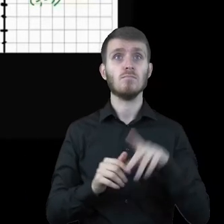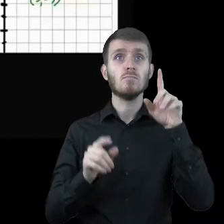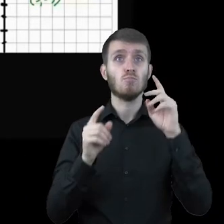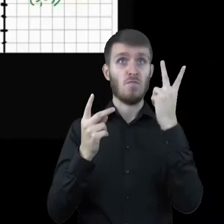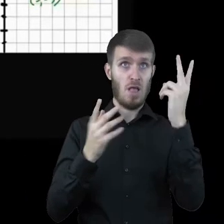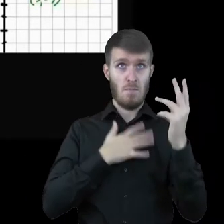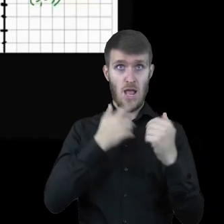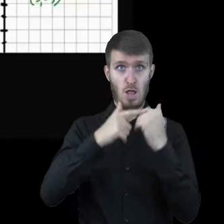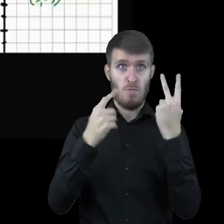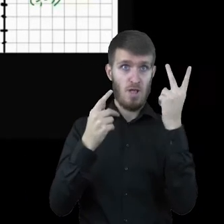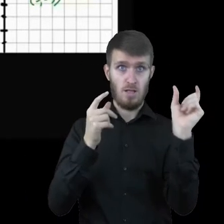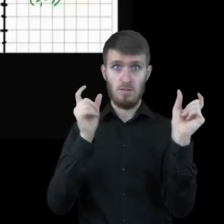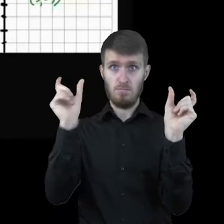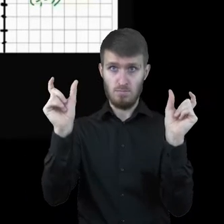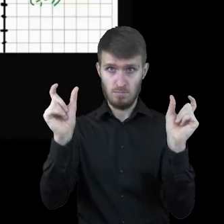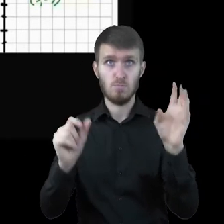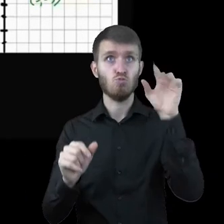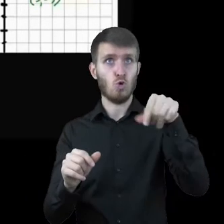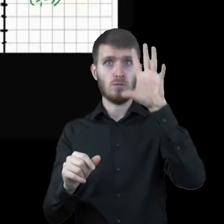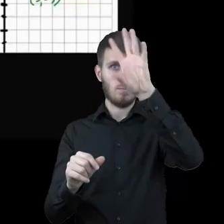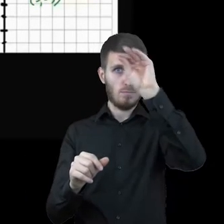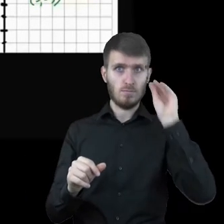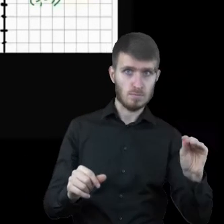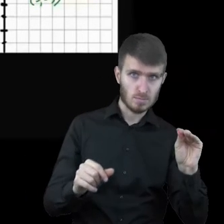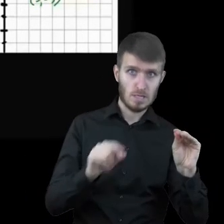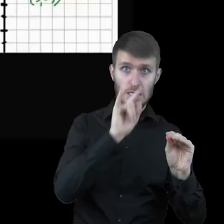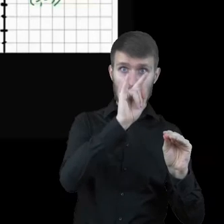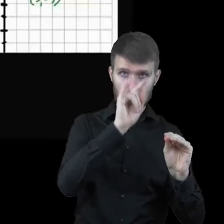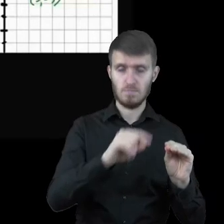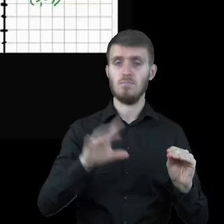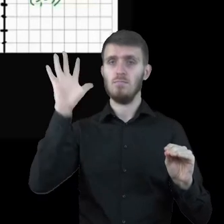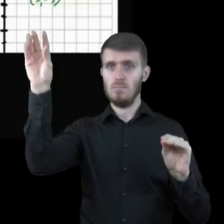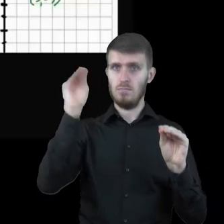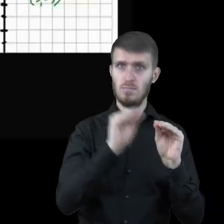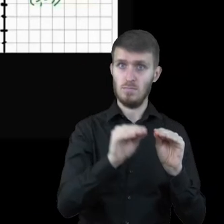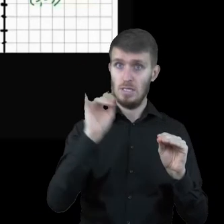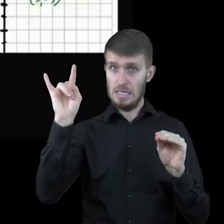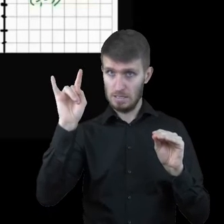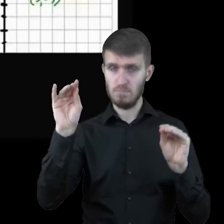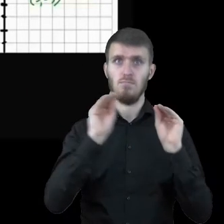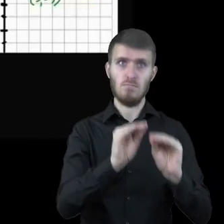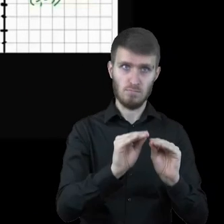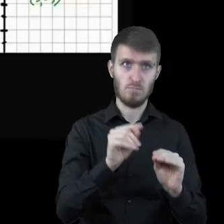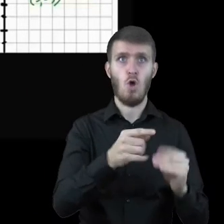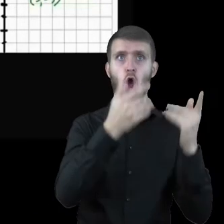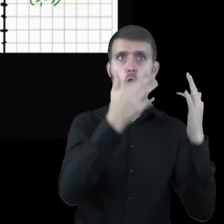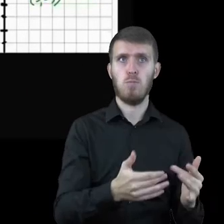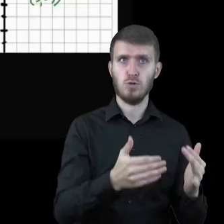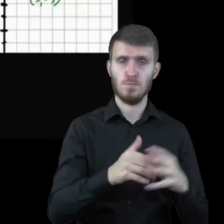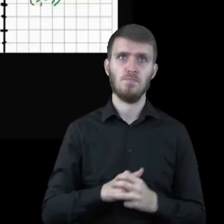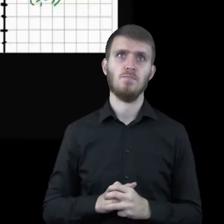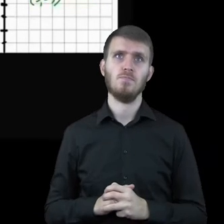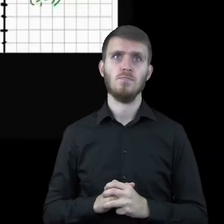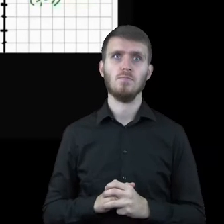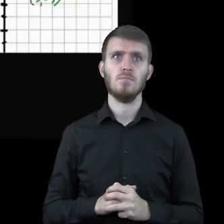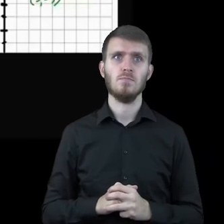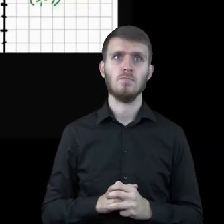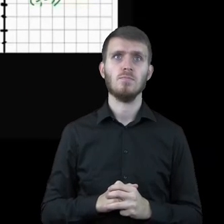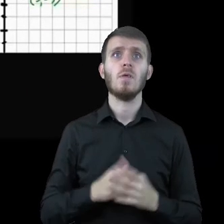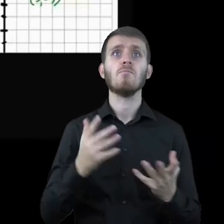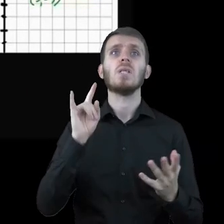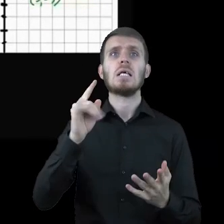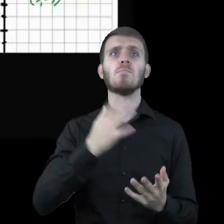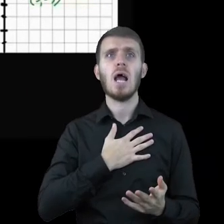Nie, przepraszam, nie 6, ale 1. No to jest współrzędne Y, to jest 1. Czyli